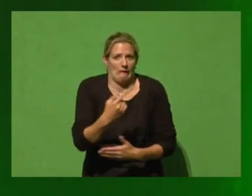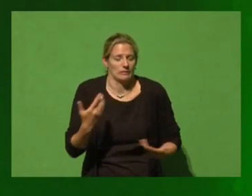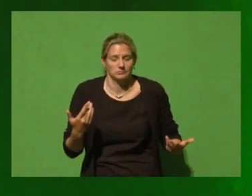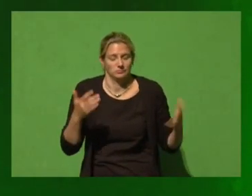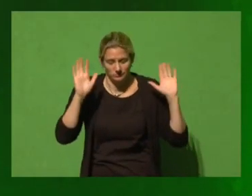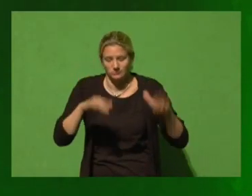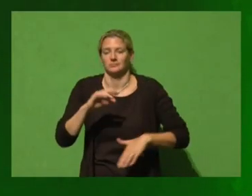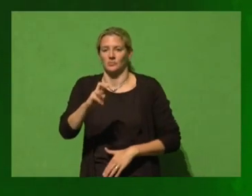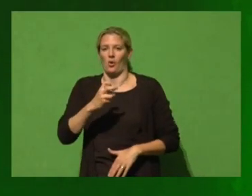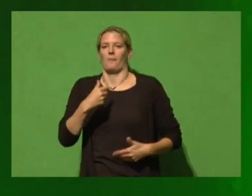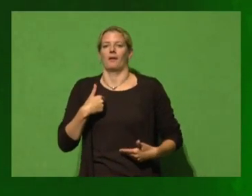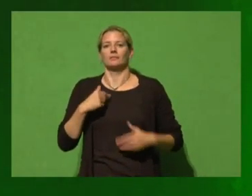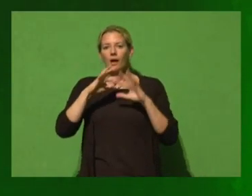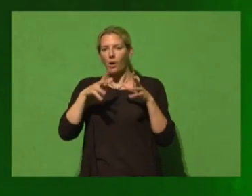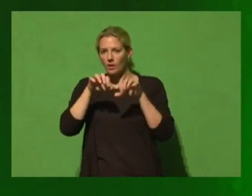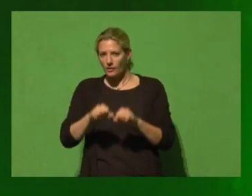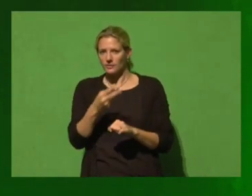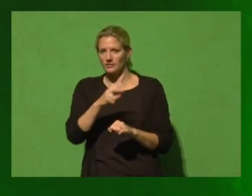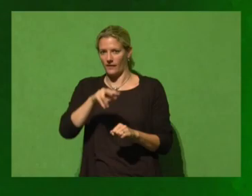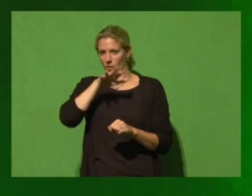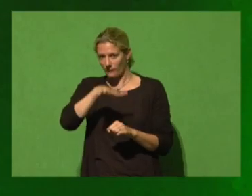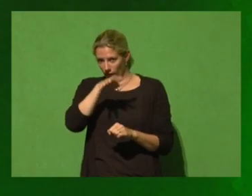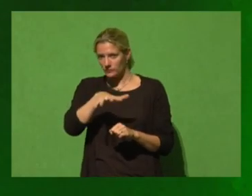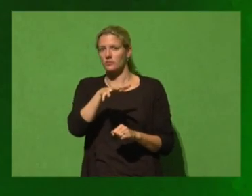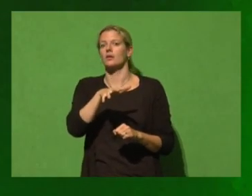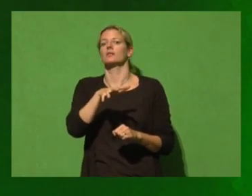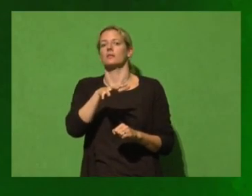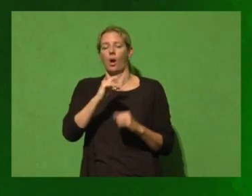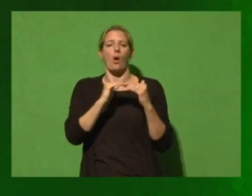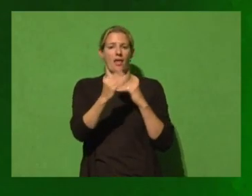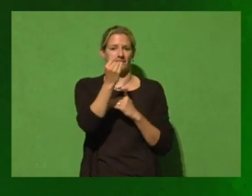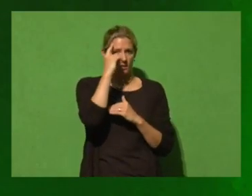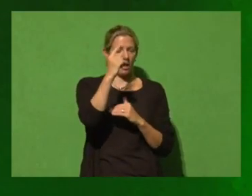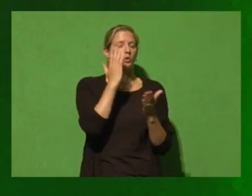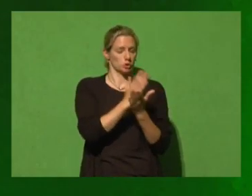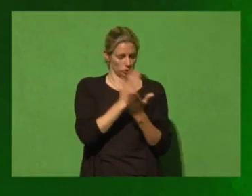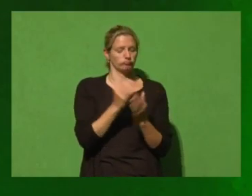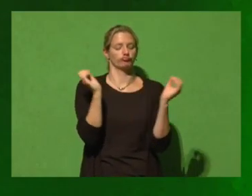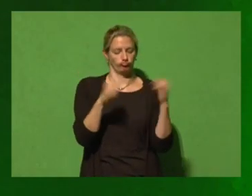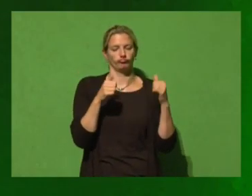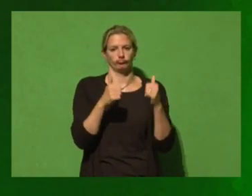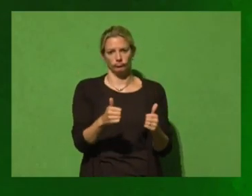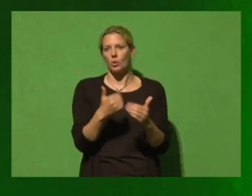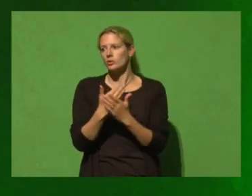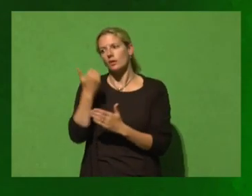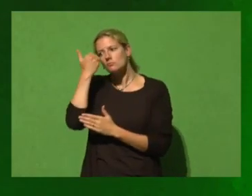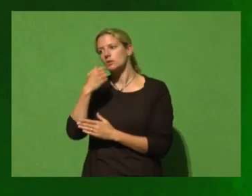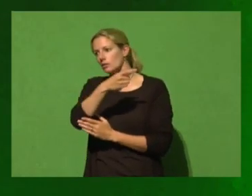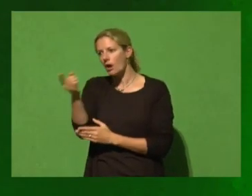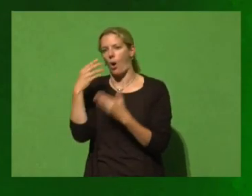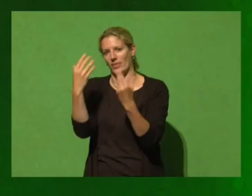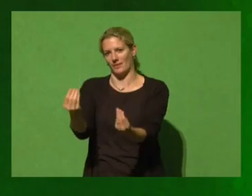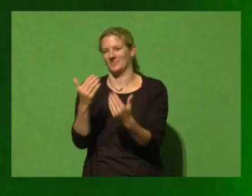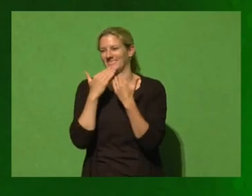nochmal, auch der Haushalt 2015 ist einstimmig abgestimmt worden im Landesfinanzrat. Und deswegen bitte ich euch, genau das Gleiche zu tun.